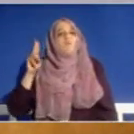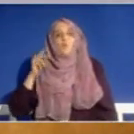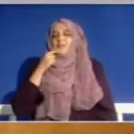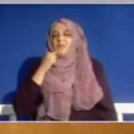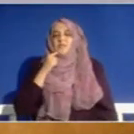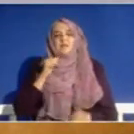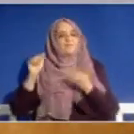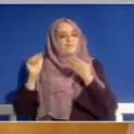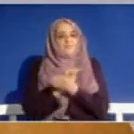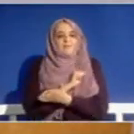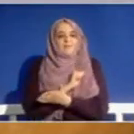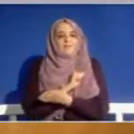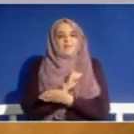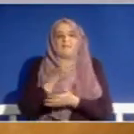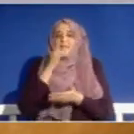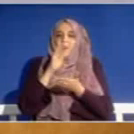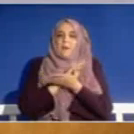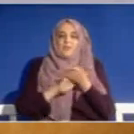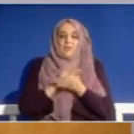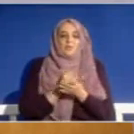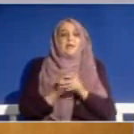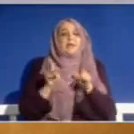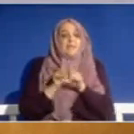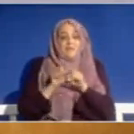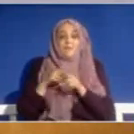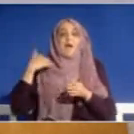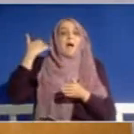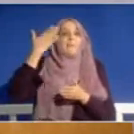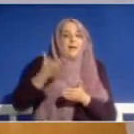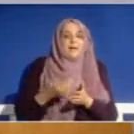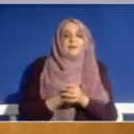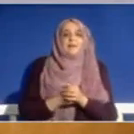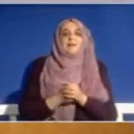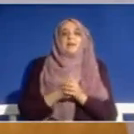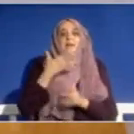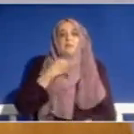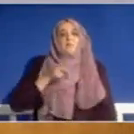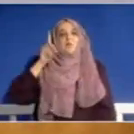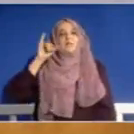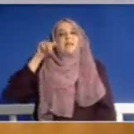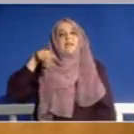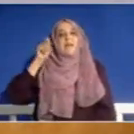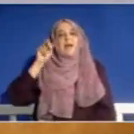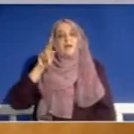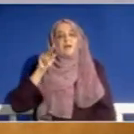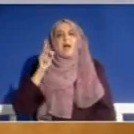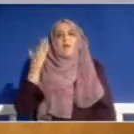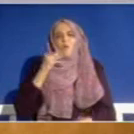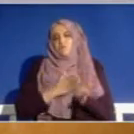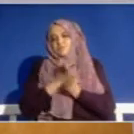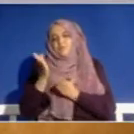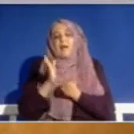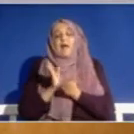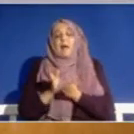عنه فسامحه. مالك بن دينار هذا من رجال الصالحين، كان منحرفا ثم تاب على كل حال،